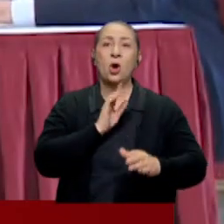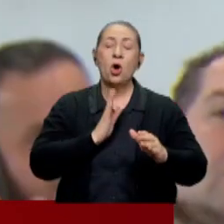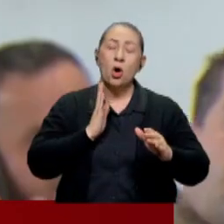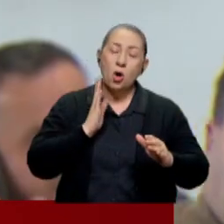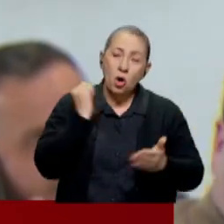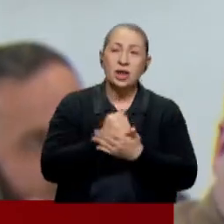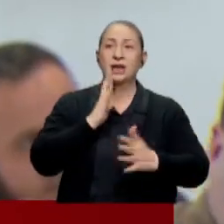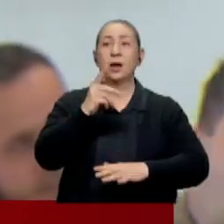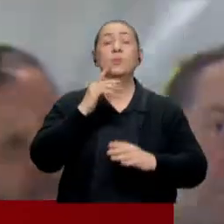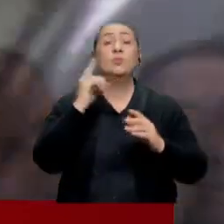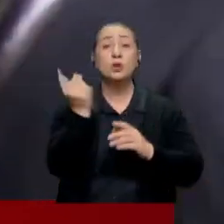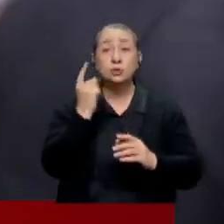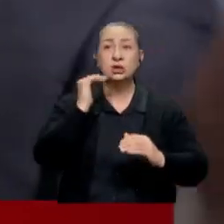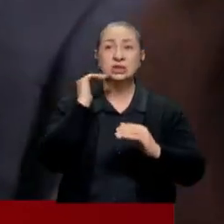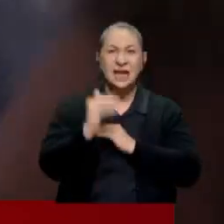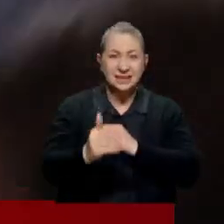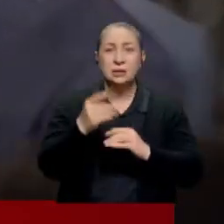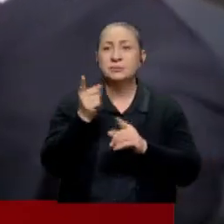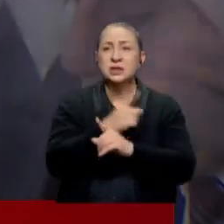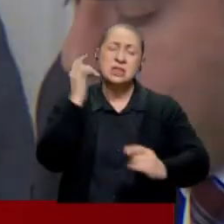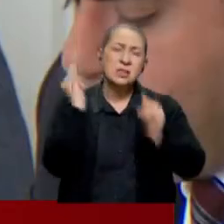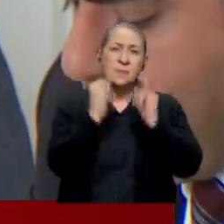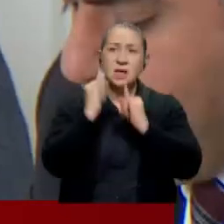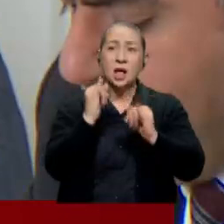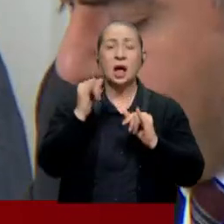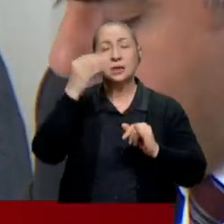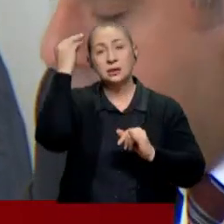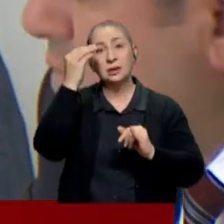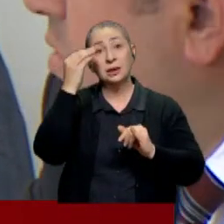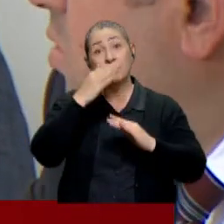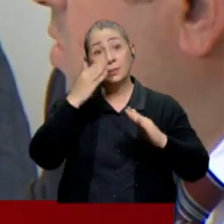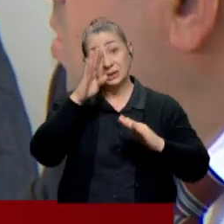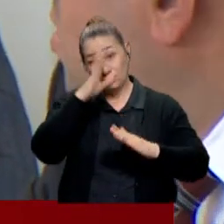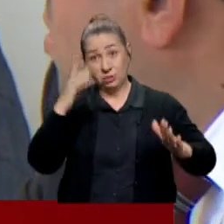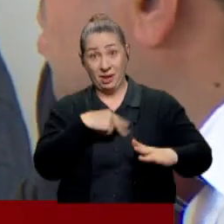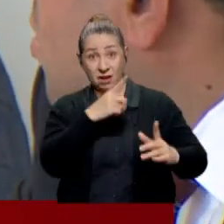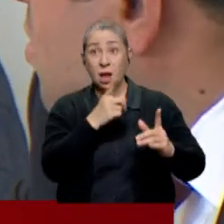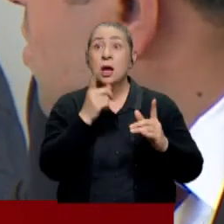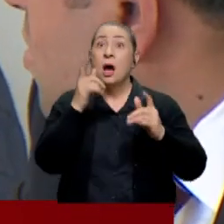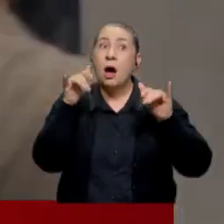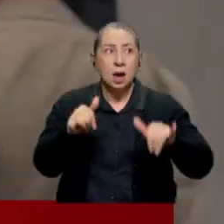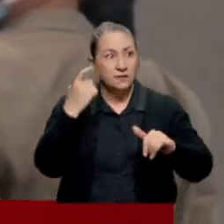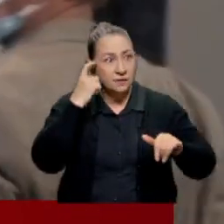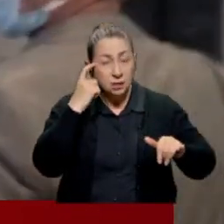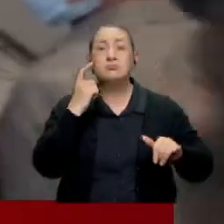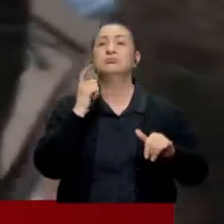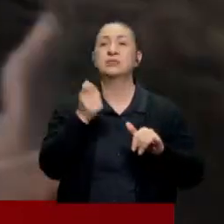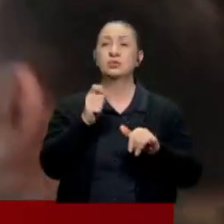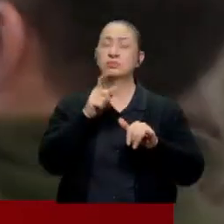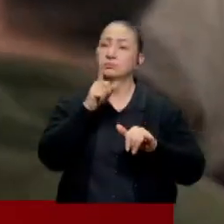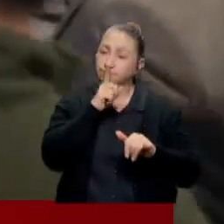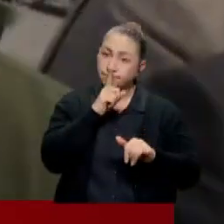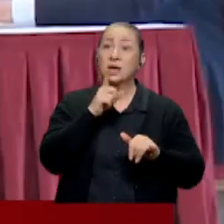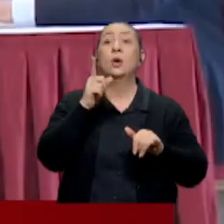geçti. Çünkü minibüs ve taksi şoförlerinin tepkisi İBB ile aynı noktada olmaları geri adım attırdı son UKOME'de. Ulaştırma